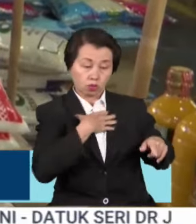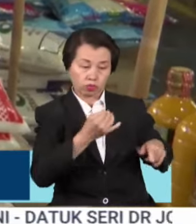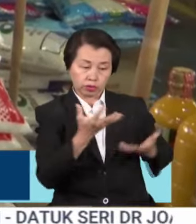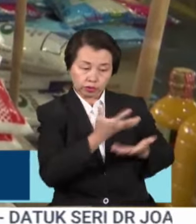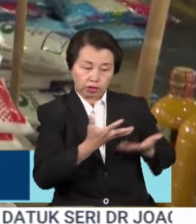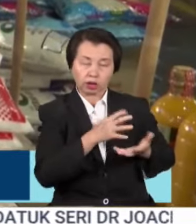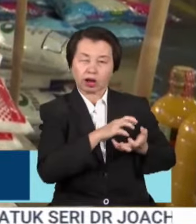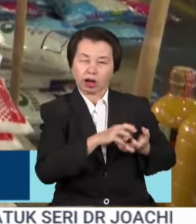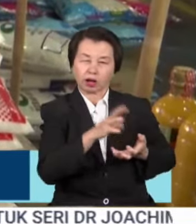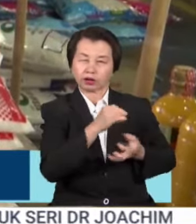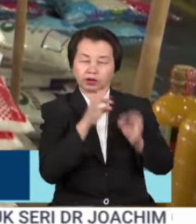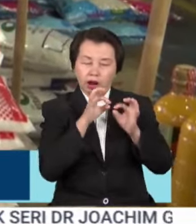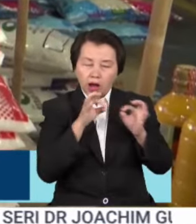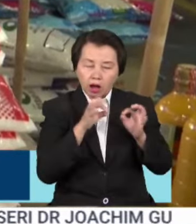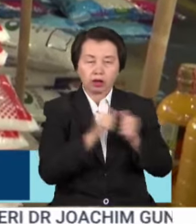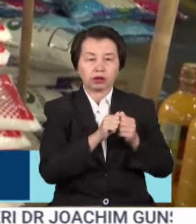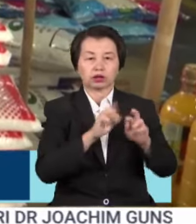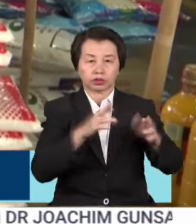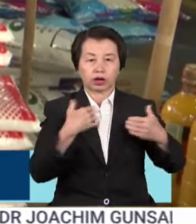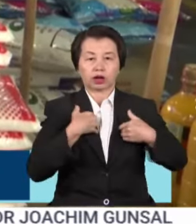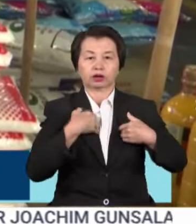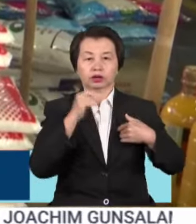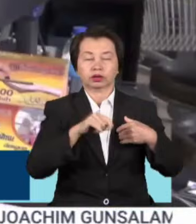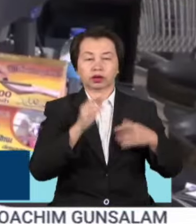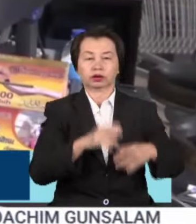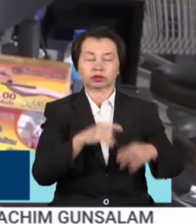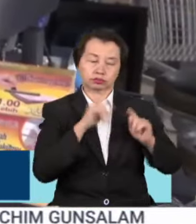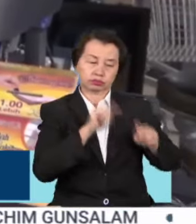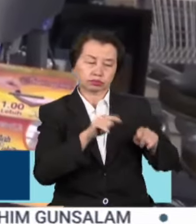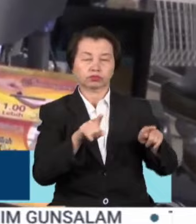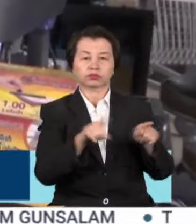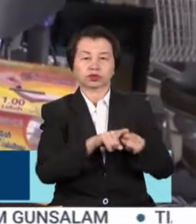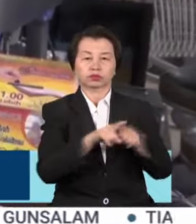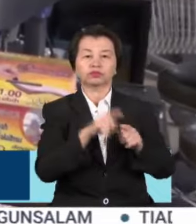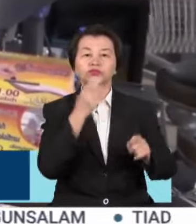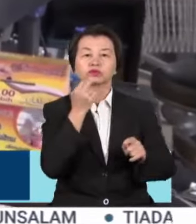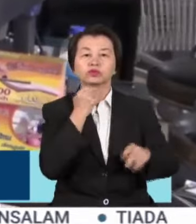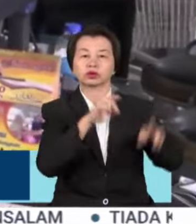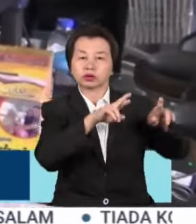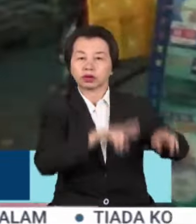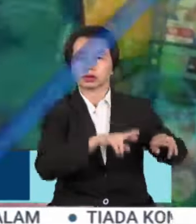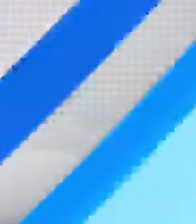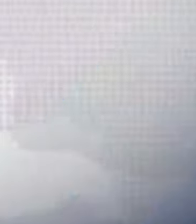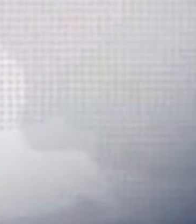bertapis kasar dan halus sedia ada yang disifatkan sebagai gula rakyat.